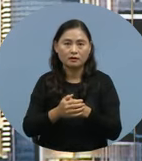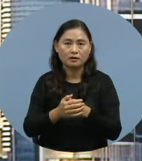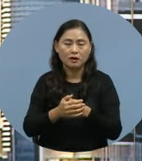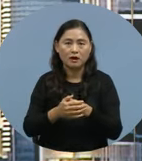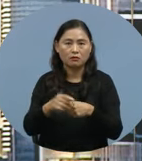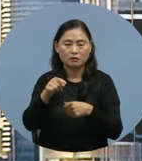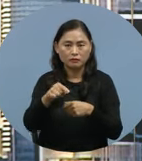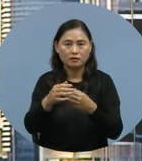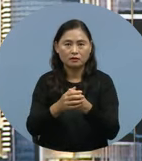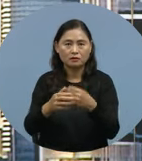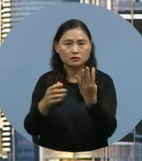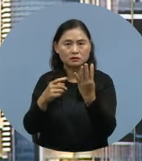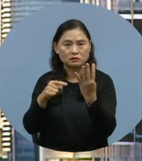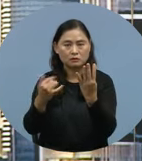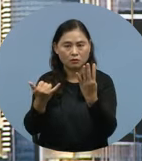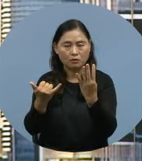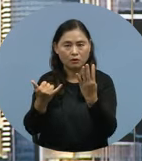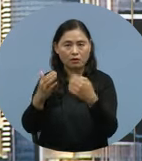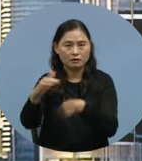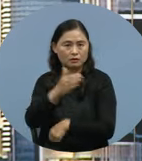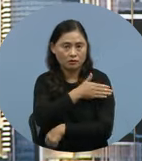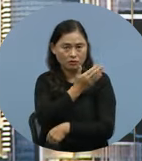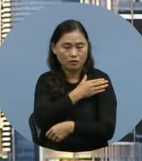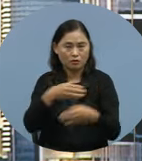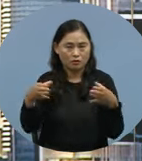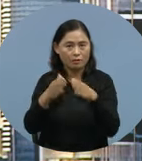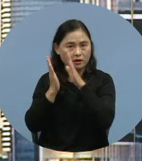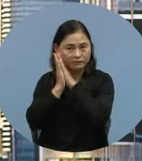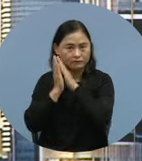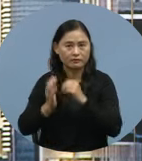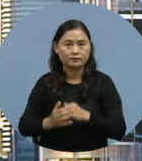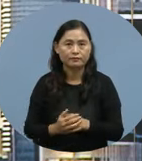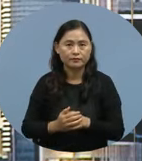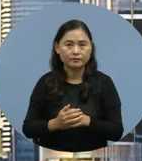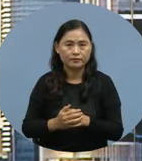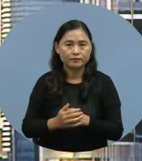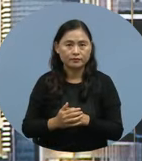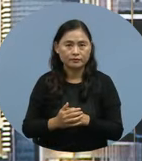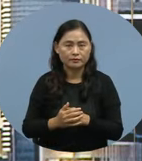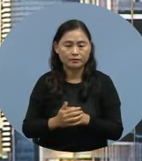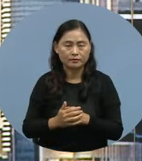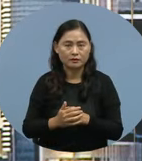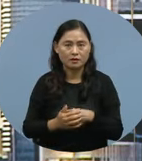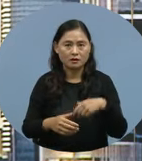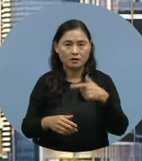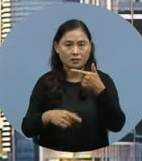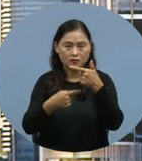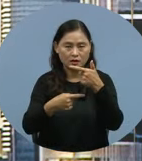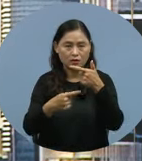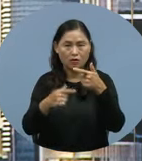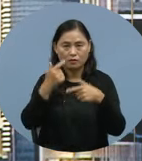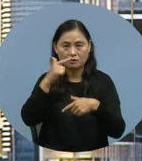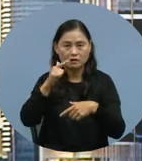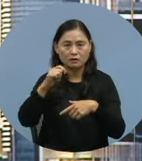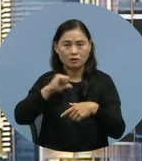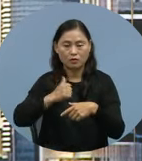同4至6位其他嘅外佣咧一齊住嘅，咁跟住咧佢就8月1日咧就去咗新僱